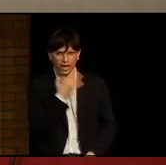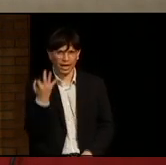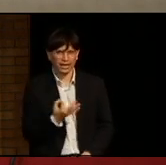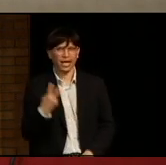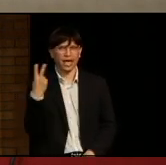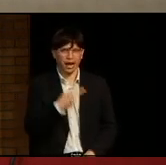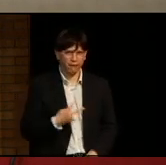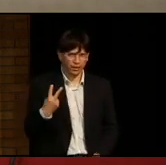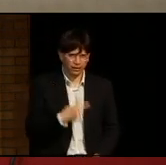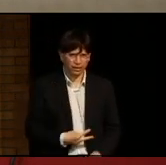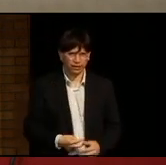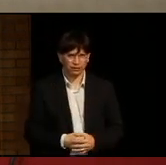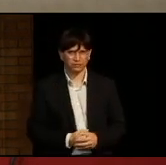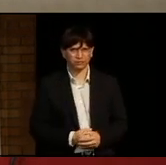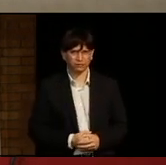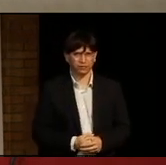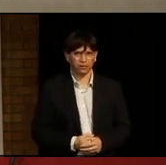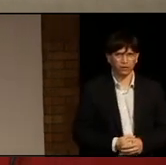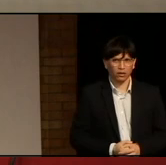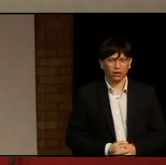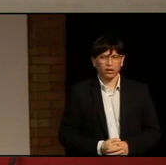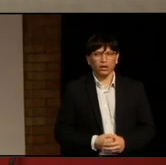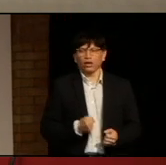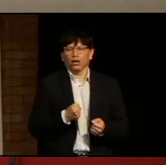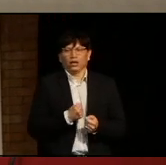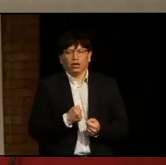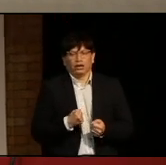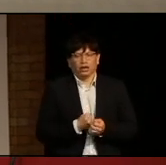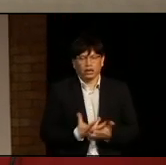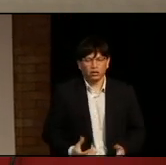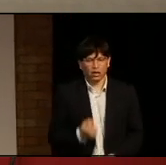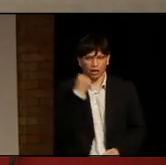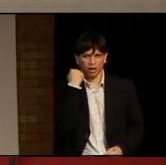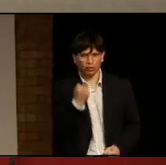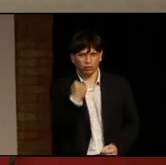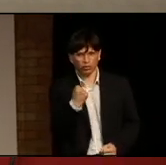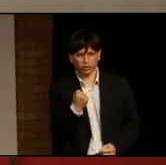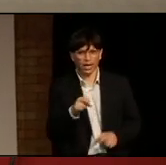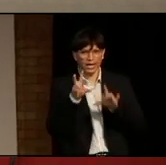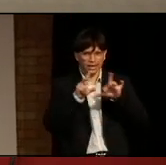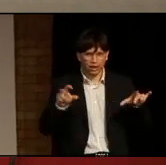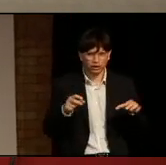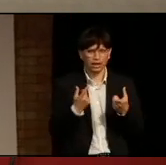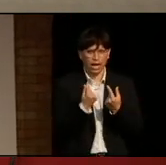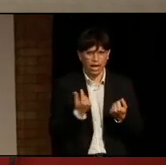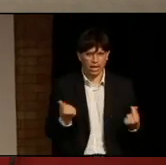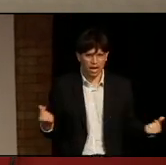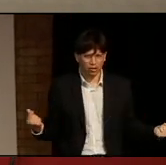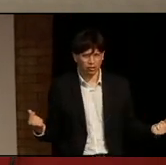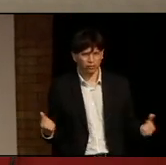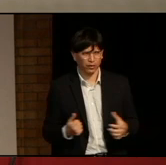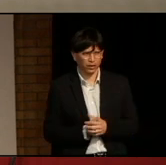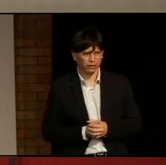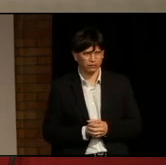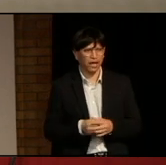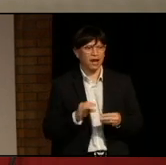la verità sbocciasse spontaneamente dal potere stesso della tecnologia e dell'economia